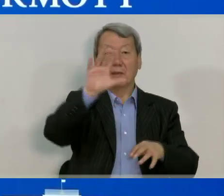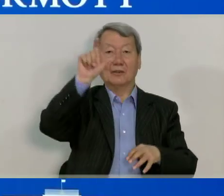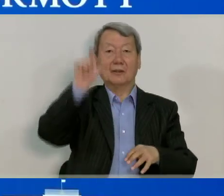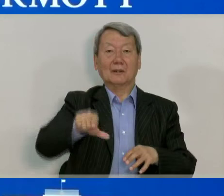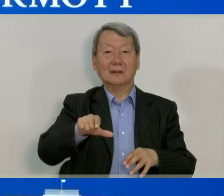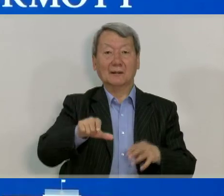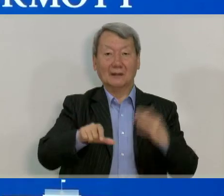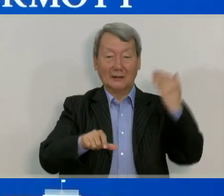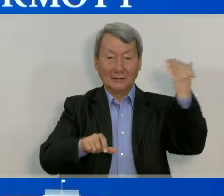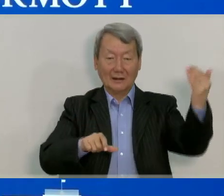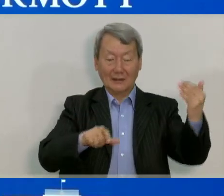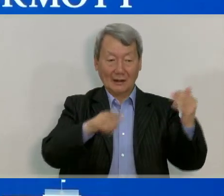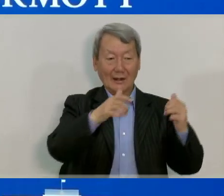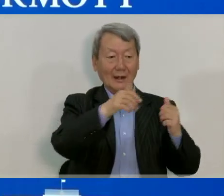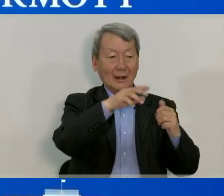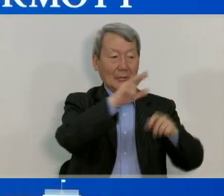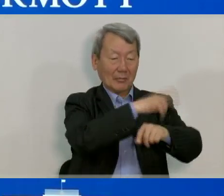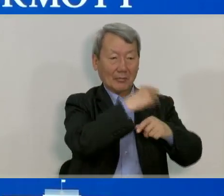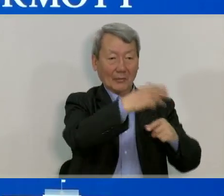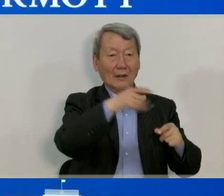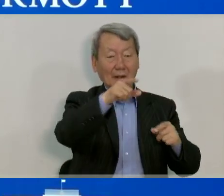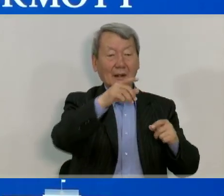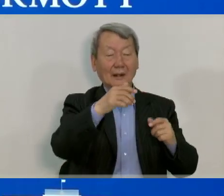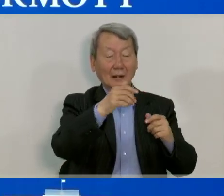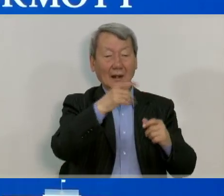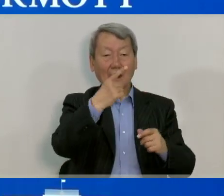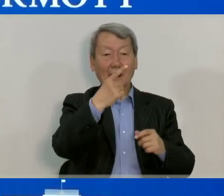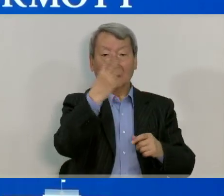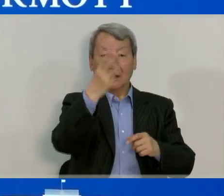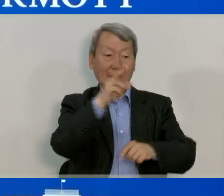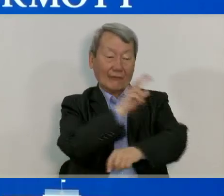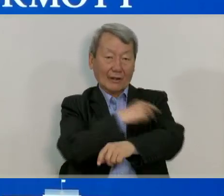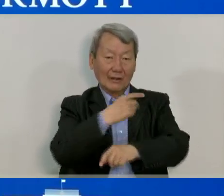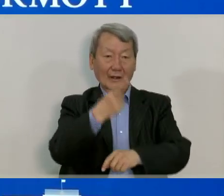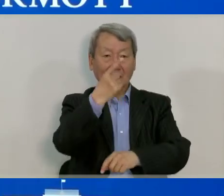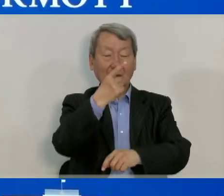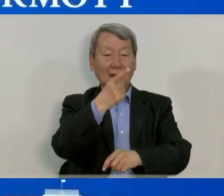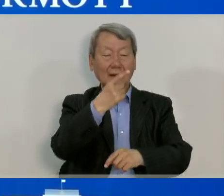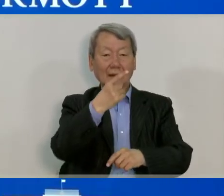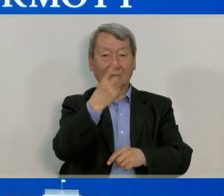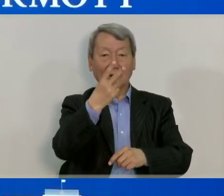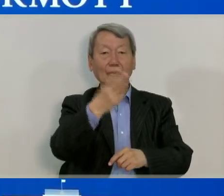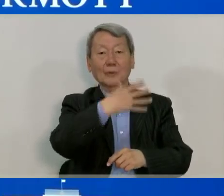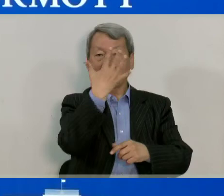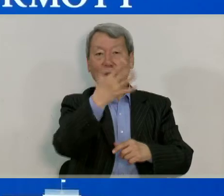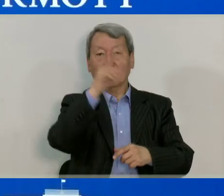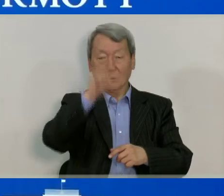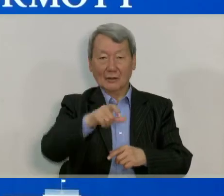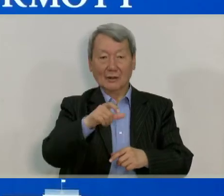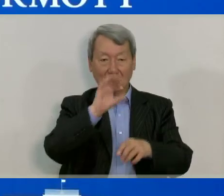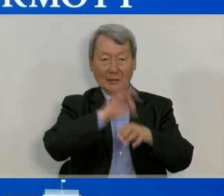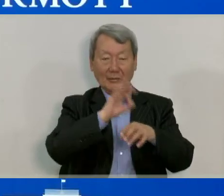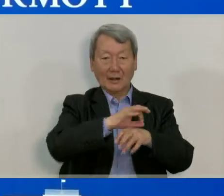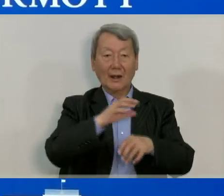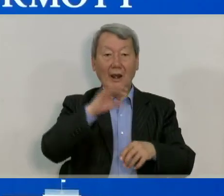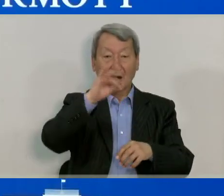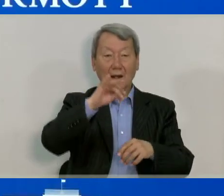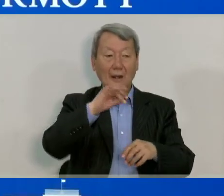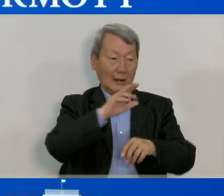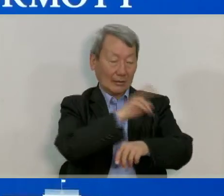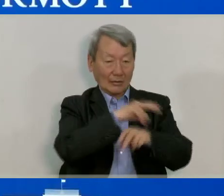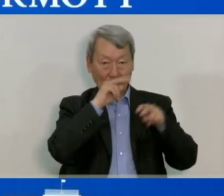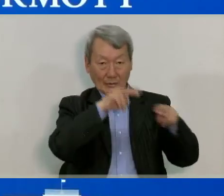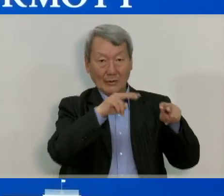В инсомед в том числе три врача, одна акушерка, одна санитарка. И на медицинском